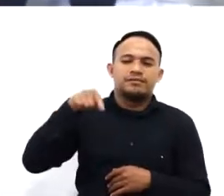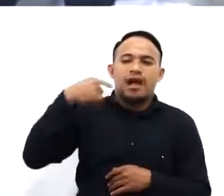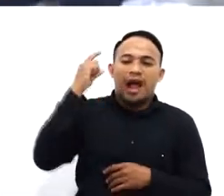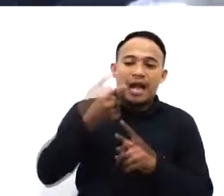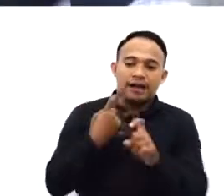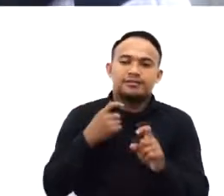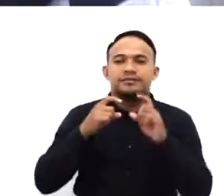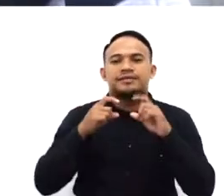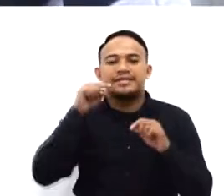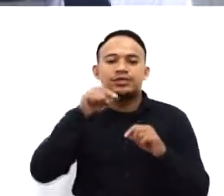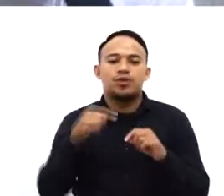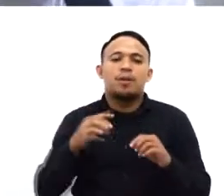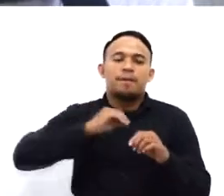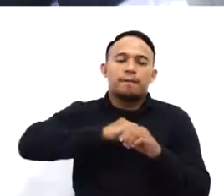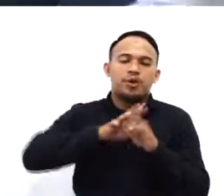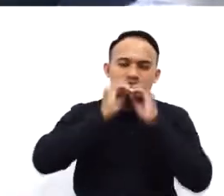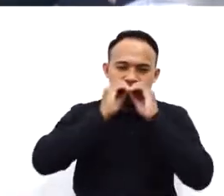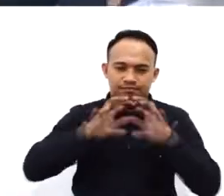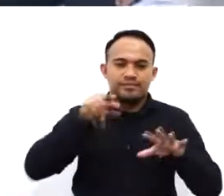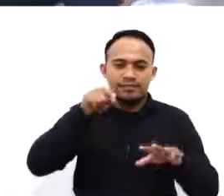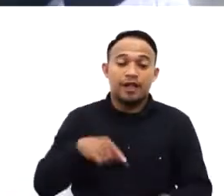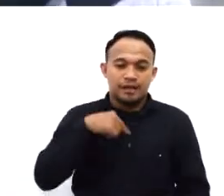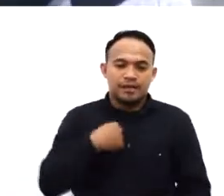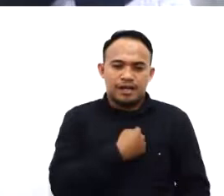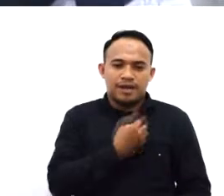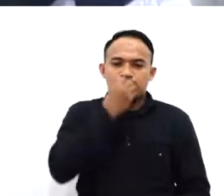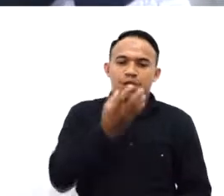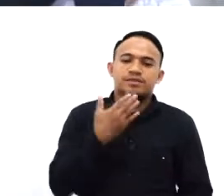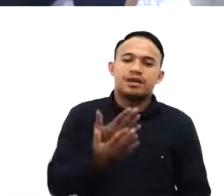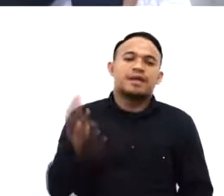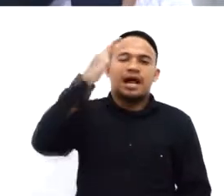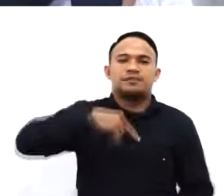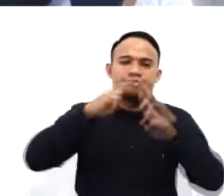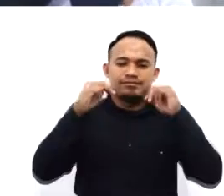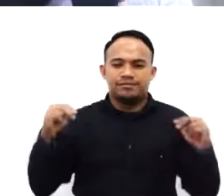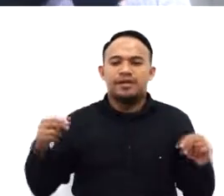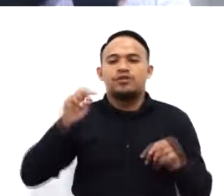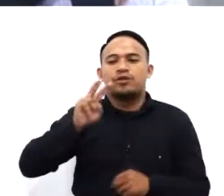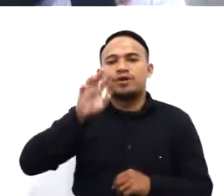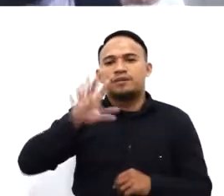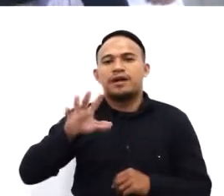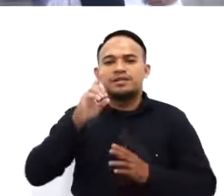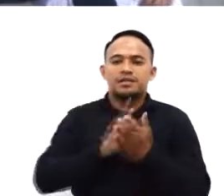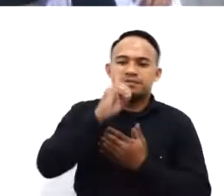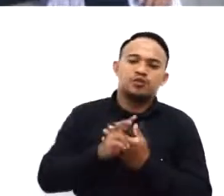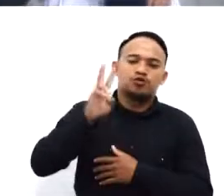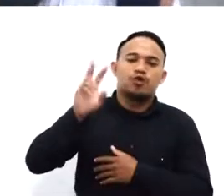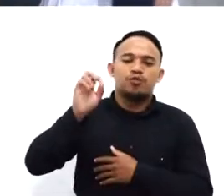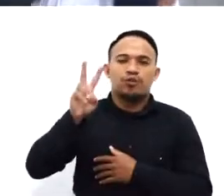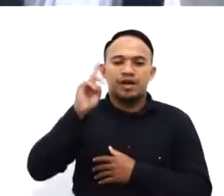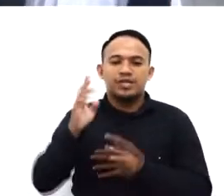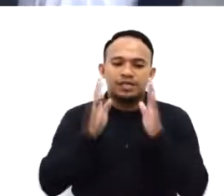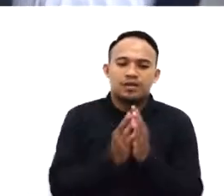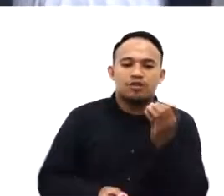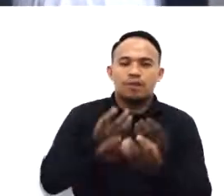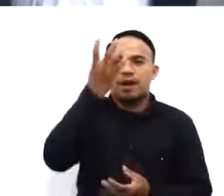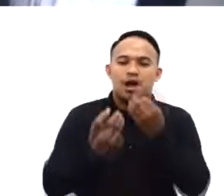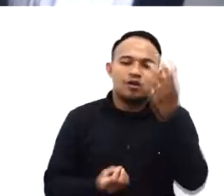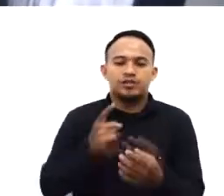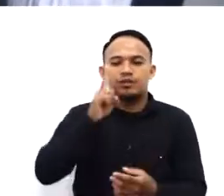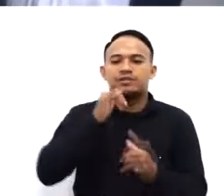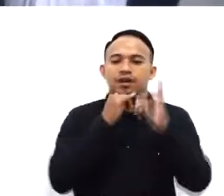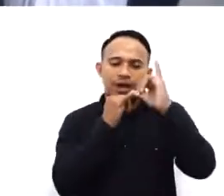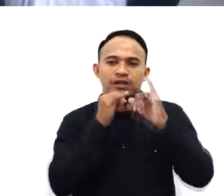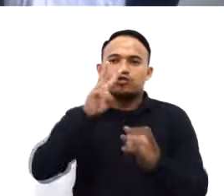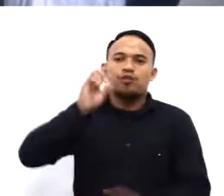25 Desember 2021 dan tahun baru 1 Januari 2022. Semoga tahun